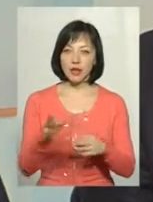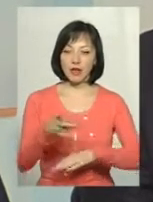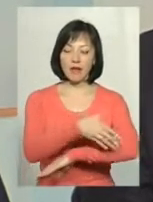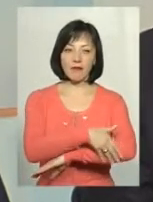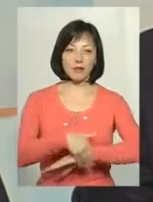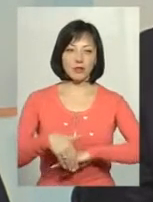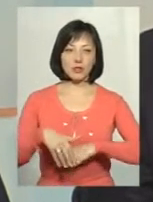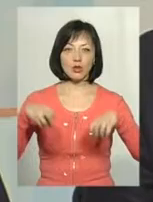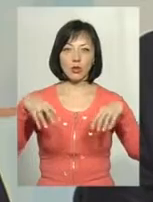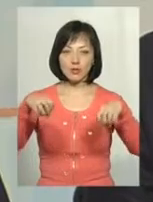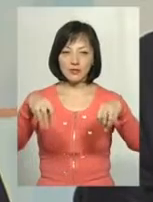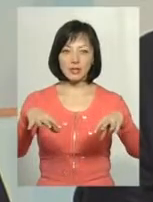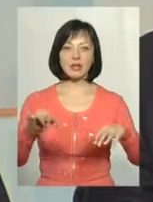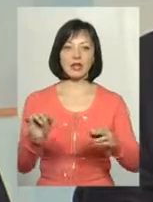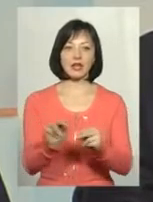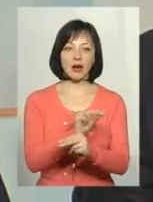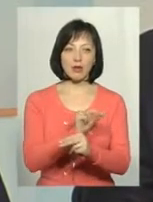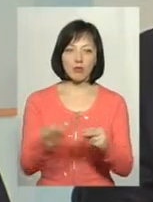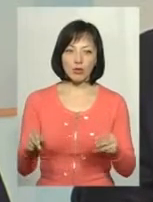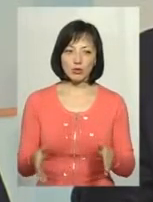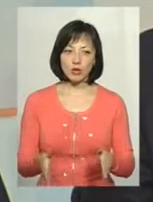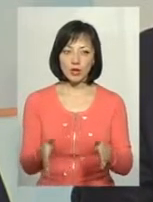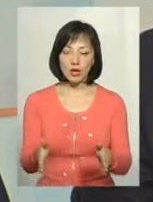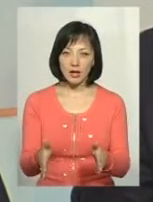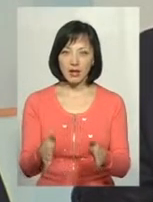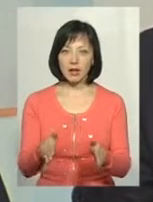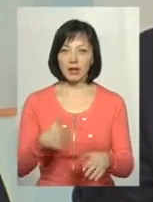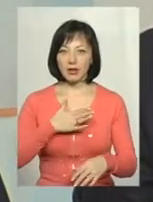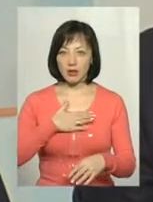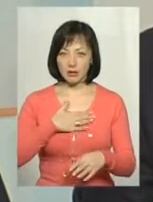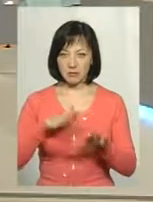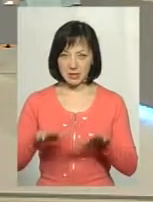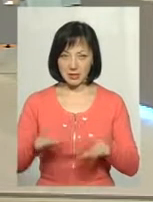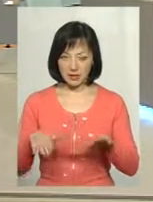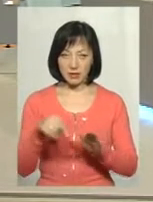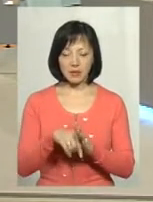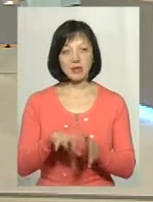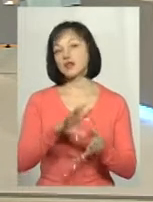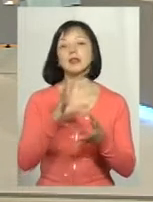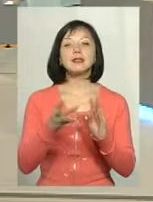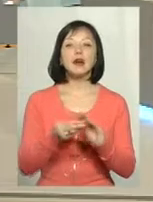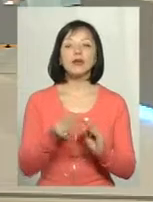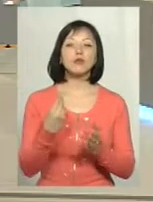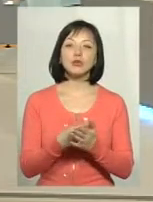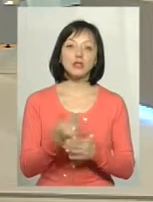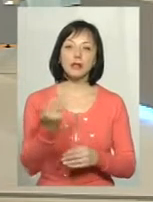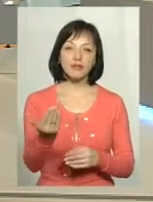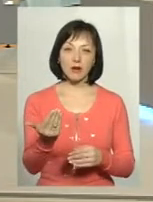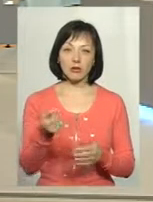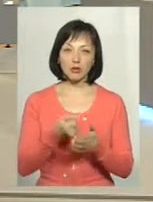вуличне освітлення, і на ремонт доріг комунальної галузі, які роки загалом не ремонтували. Загалом бюджет ваш